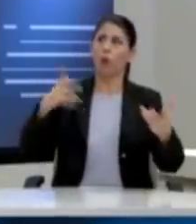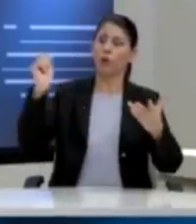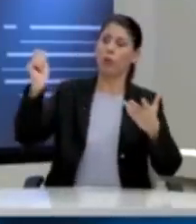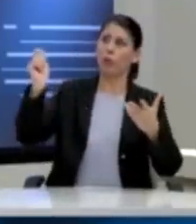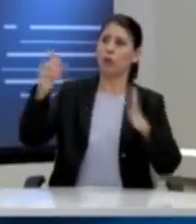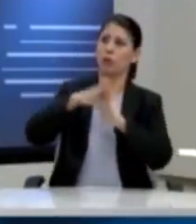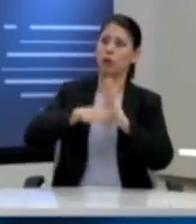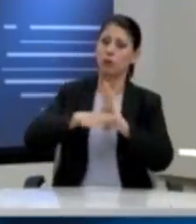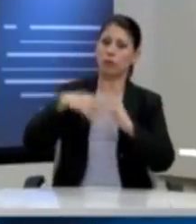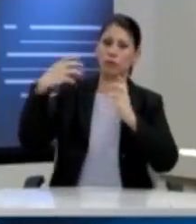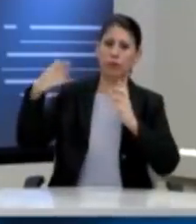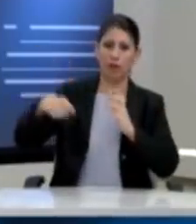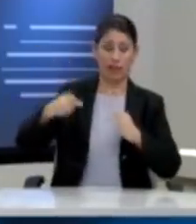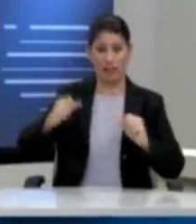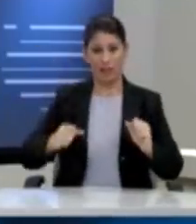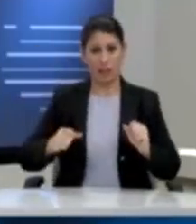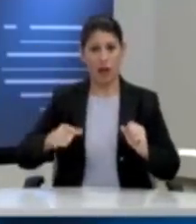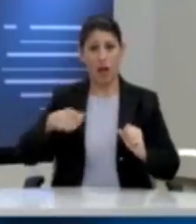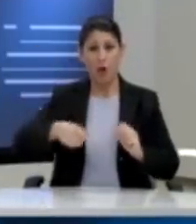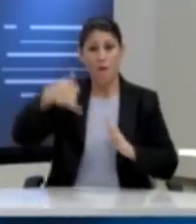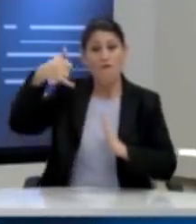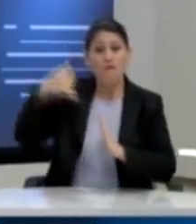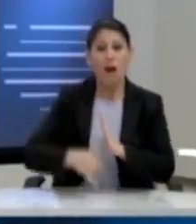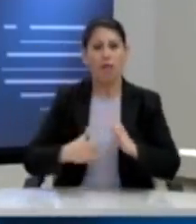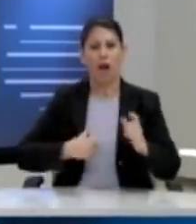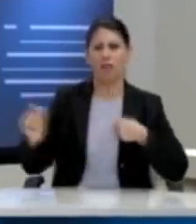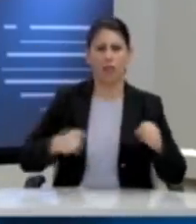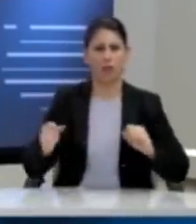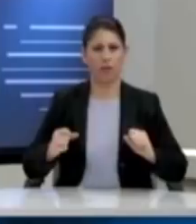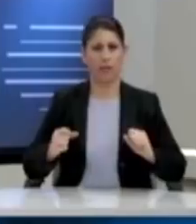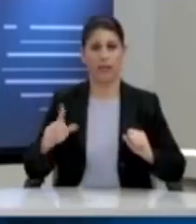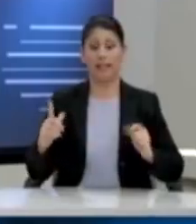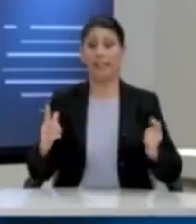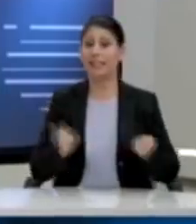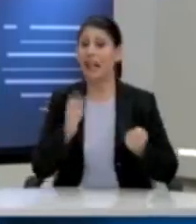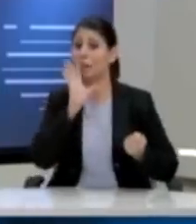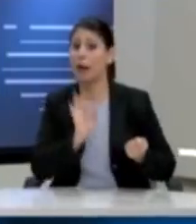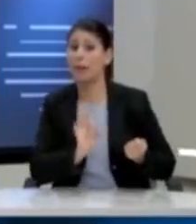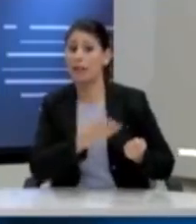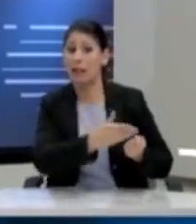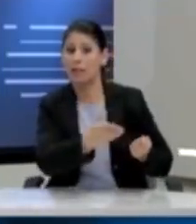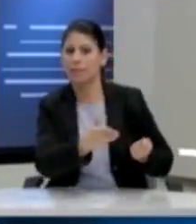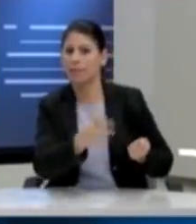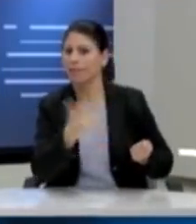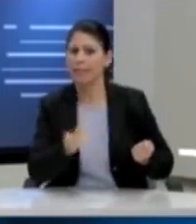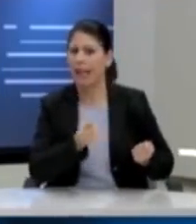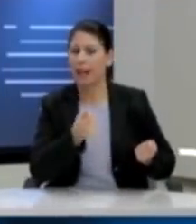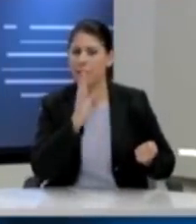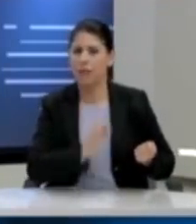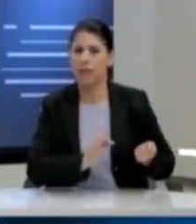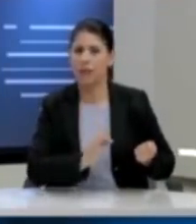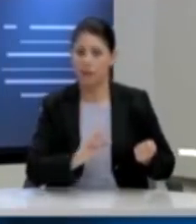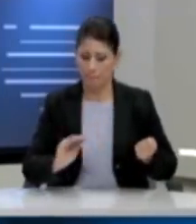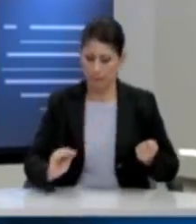συστήματος. Μάλιστα. Είναι αντιδραστικές. Βαθιά αντιδραστικές. Τι κάνετε. Τι κάνετε τώρα με